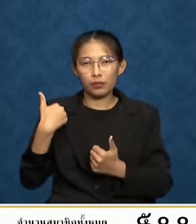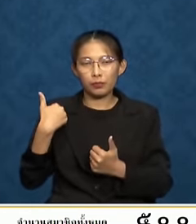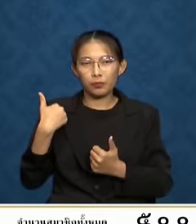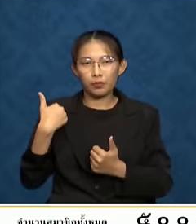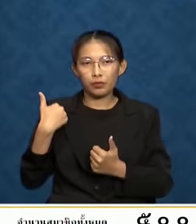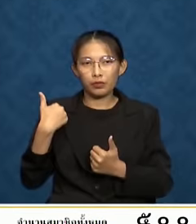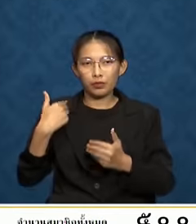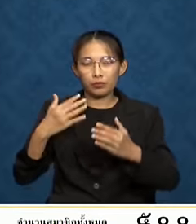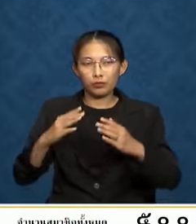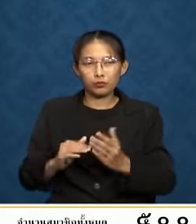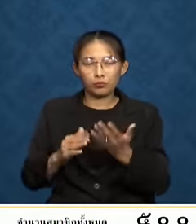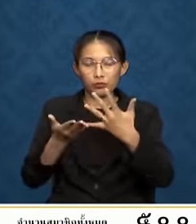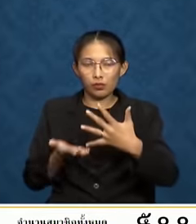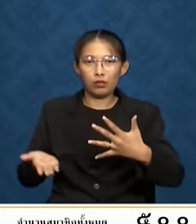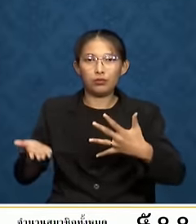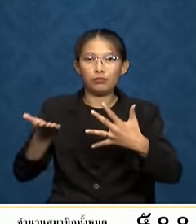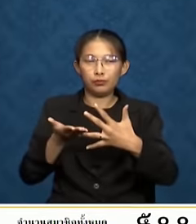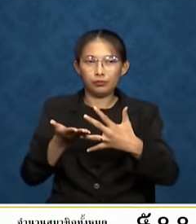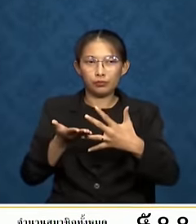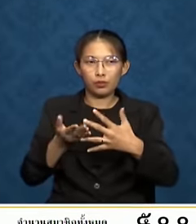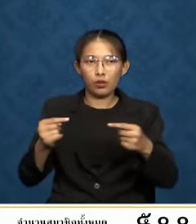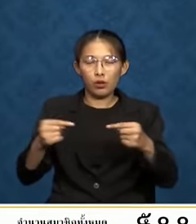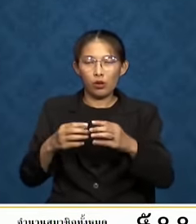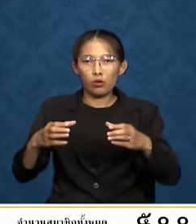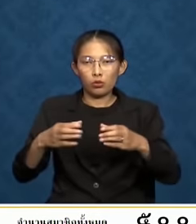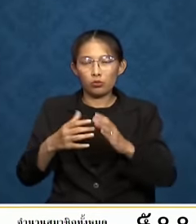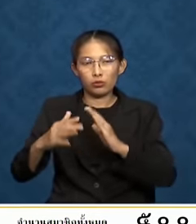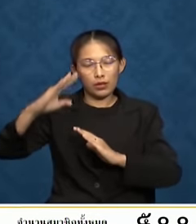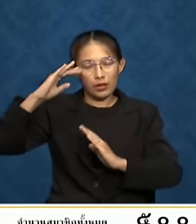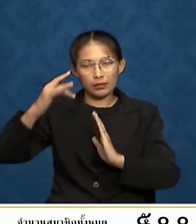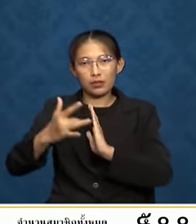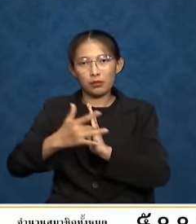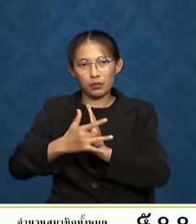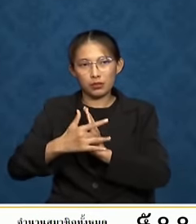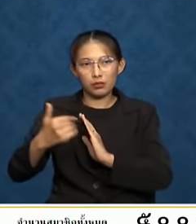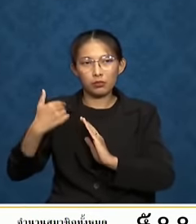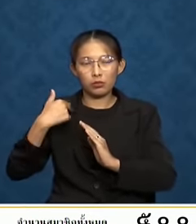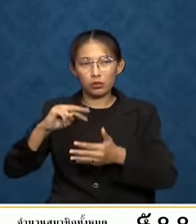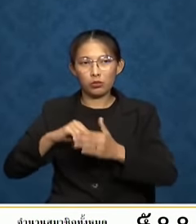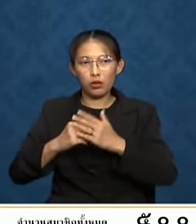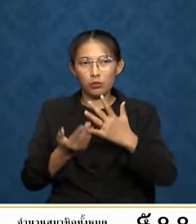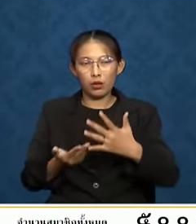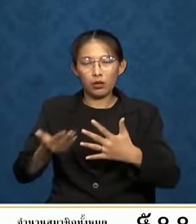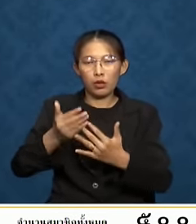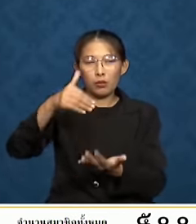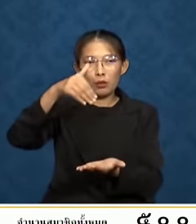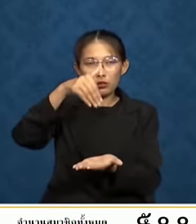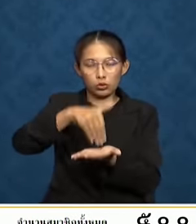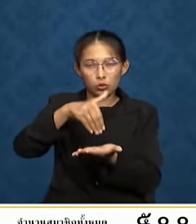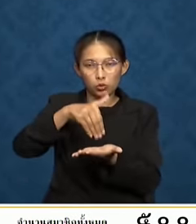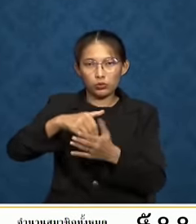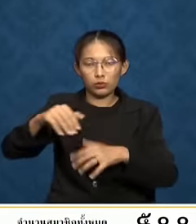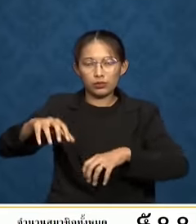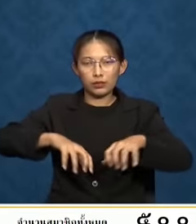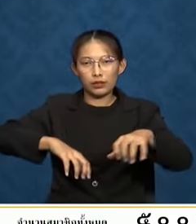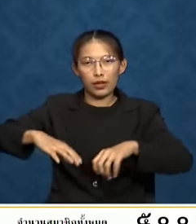ยกฐานะหน่วยไซเบอร์ทหารเนี่ยขึ้นเป็นศูนย์บัญชาการไซเบอร์